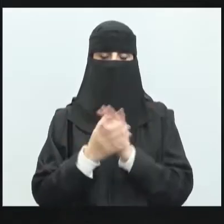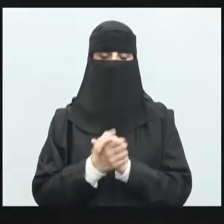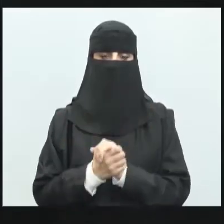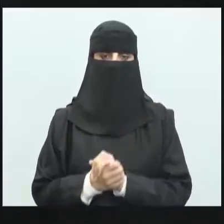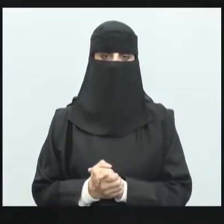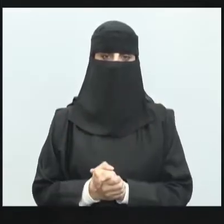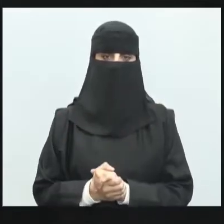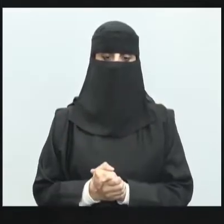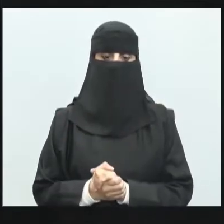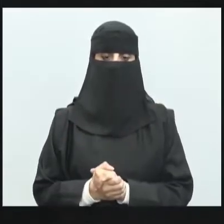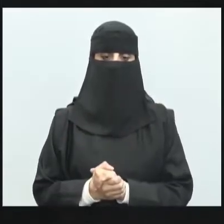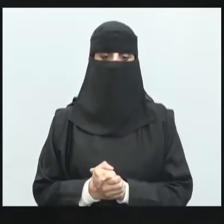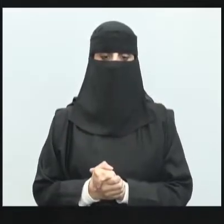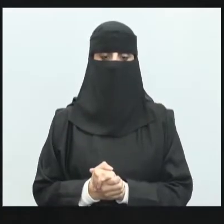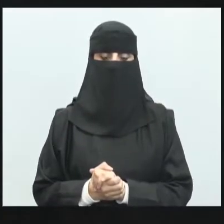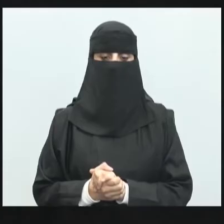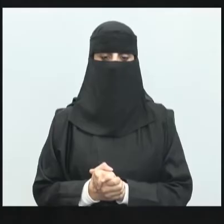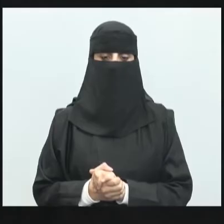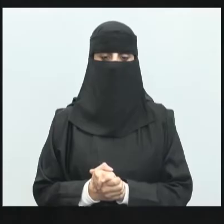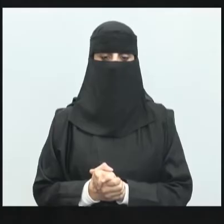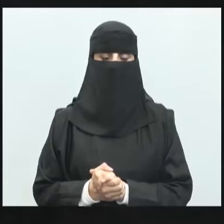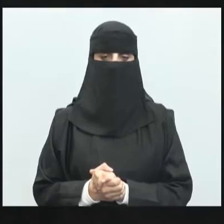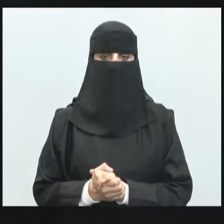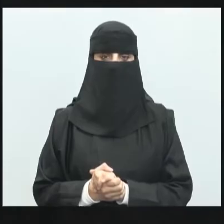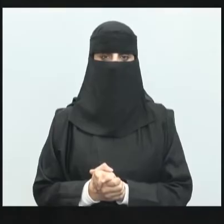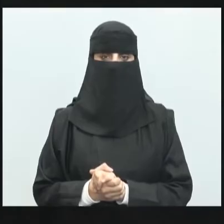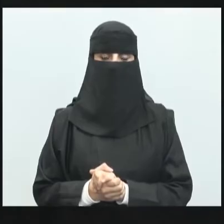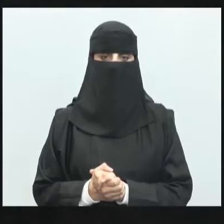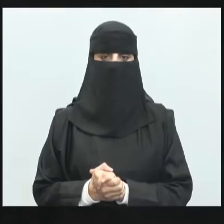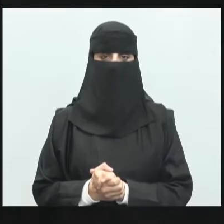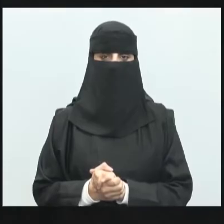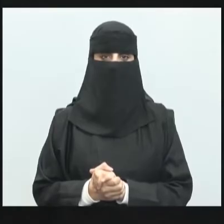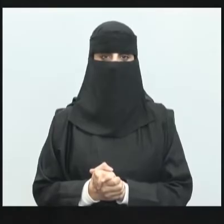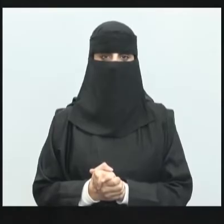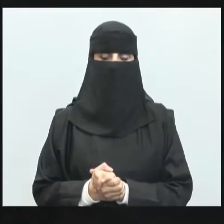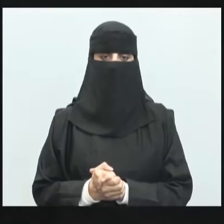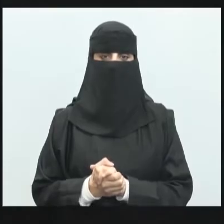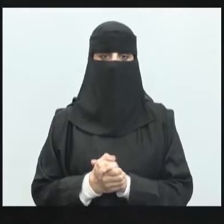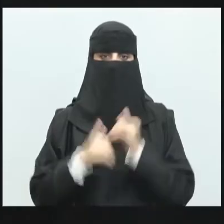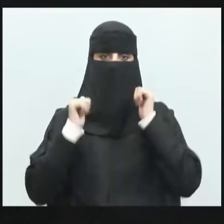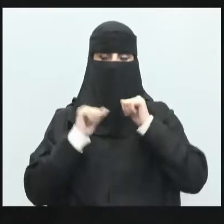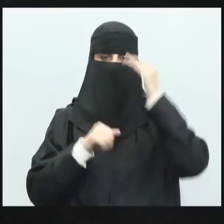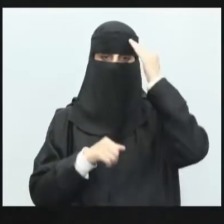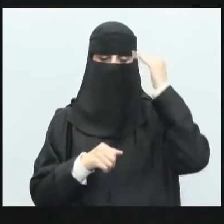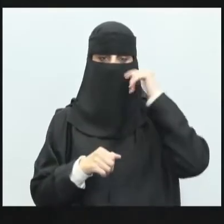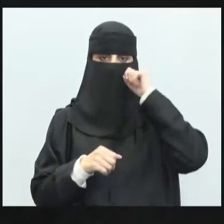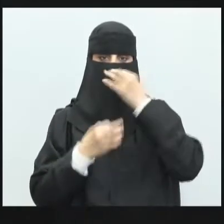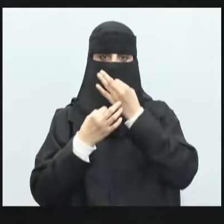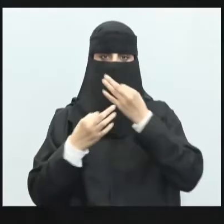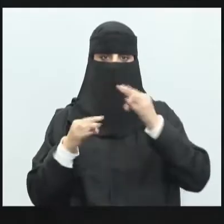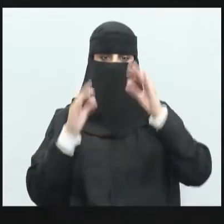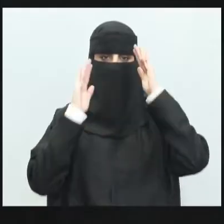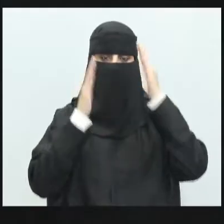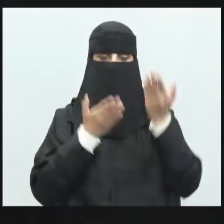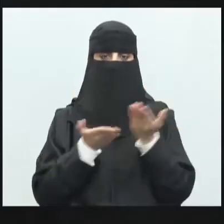سيدنا ونبينا محمد صلى الله عليه وسلم اعزائي الطلاب والطالبات اهلا وسهلا